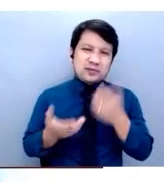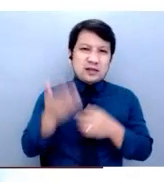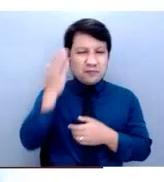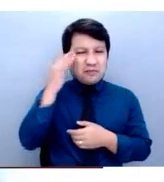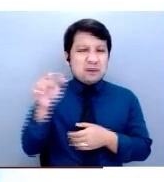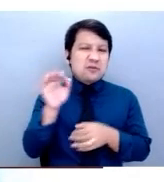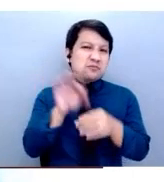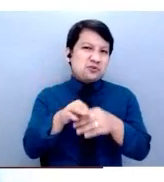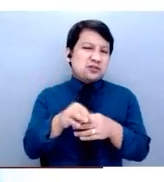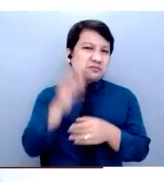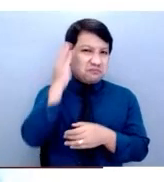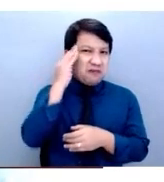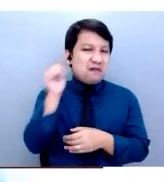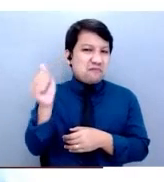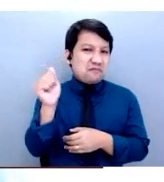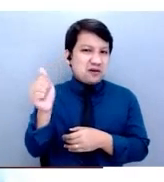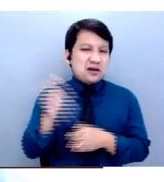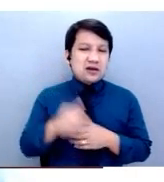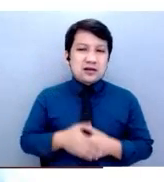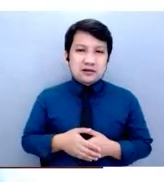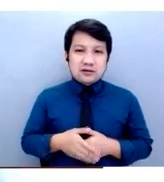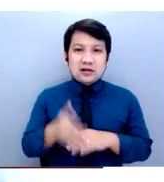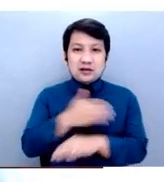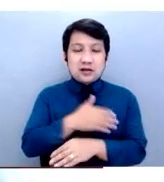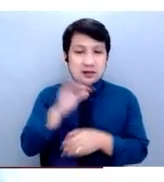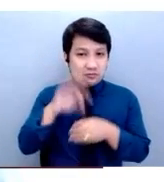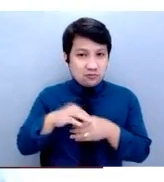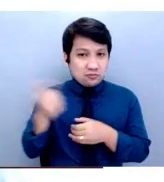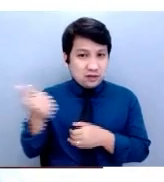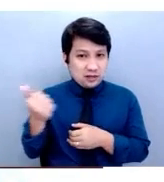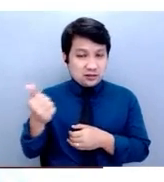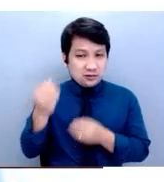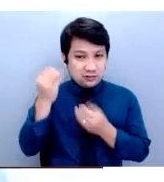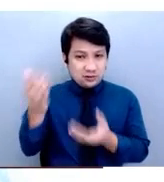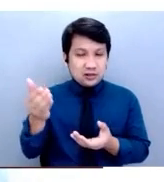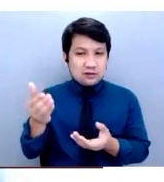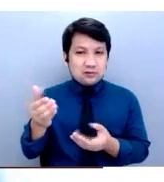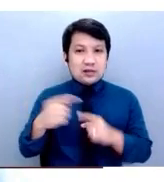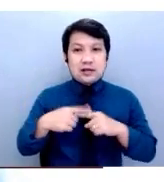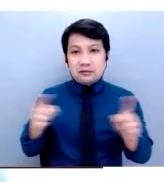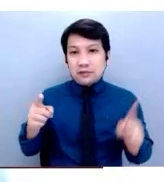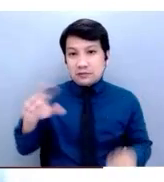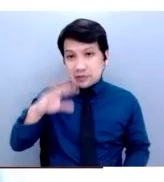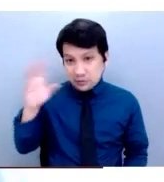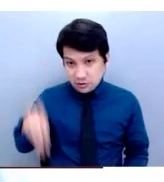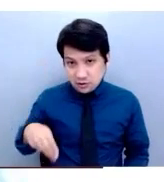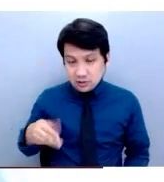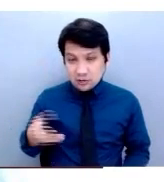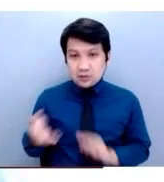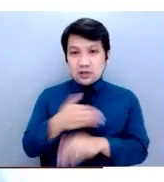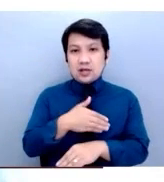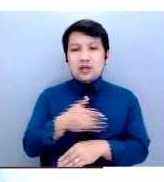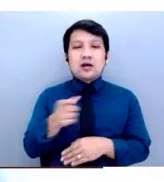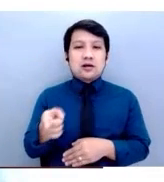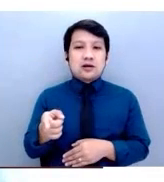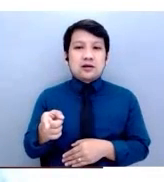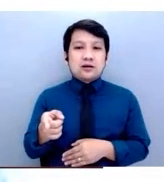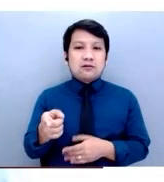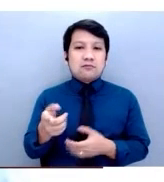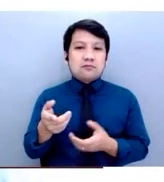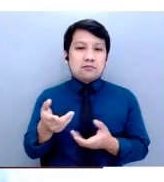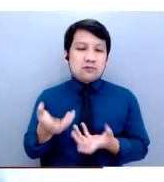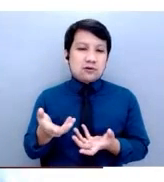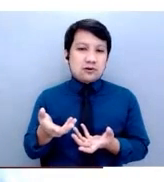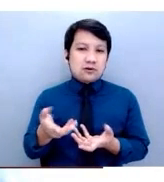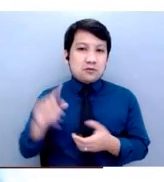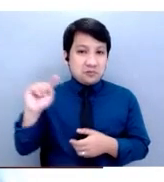ni Commissioner Quanzon, alam mo rin yung boto ng iba. Mm-hmm. Ang kakaiba nga rin lang, even in that situation, is mm-hmm. that